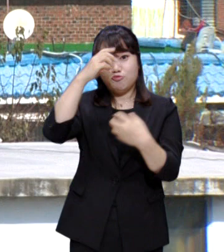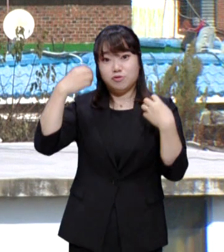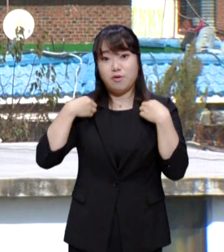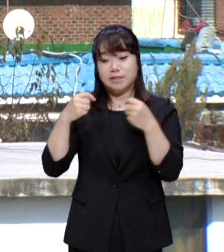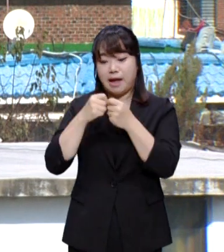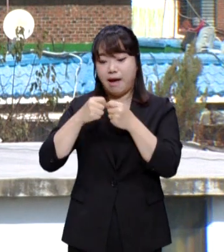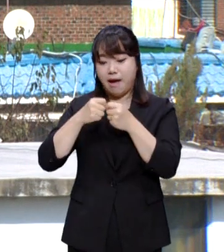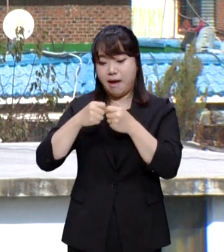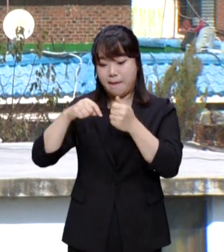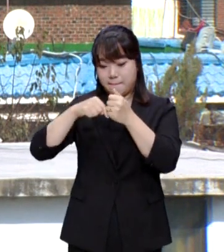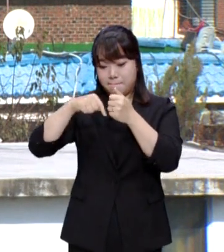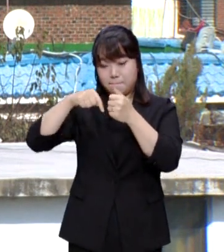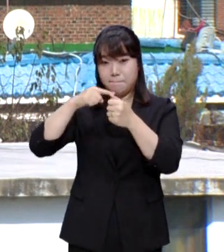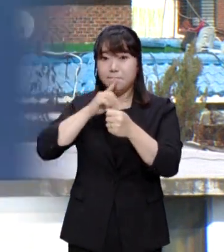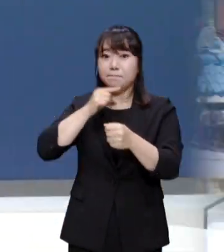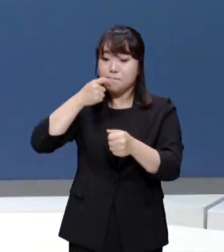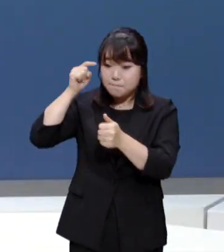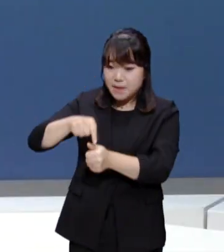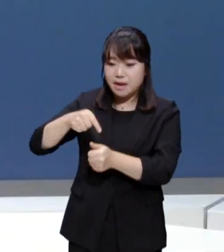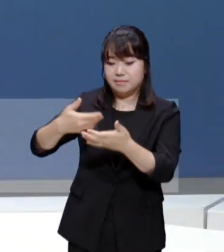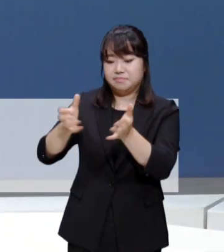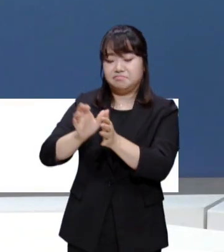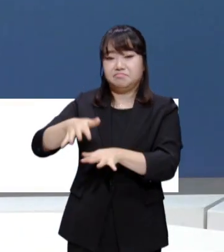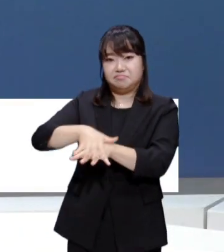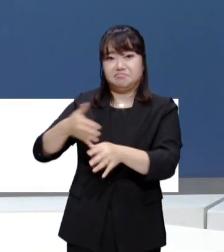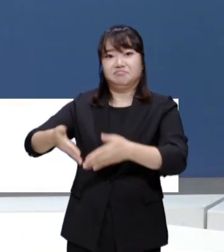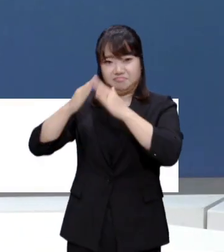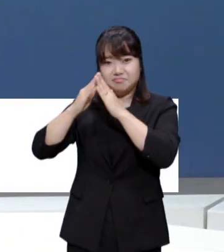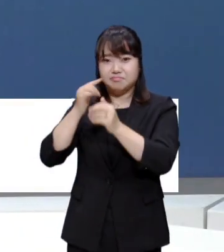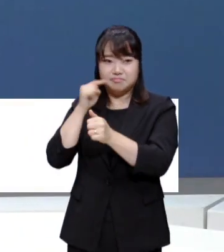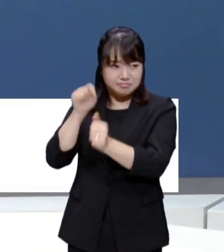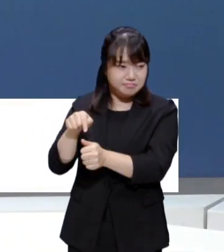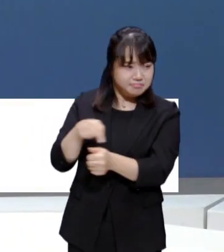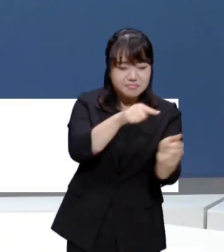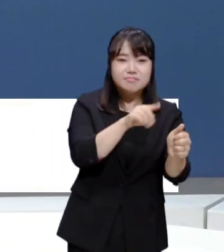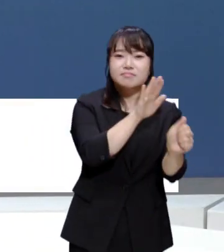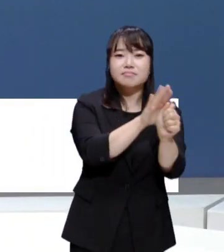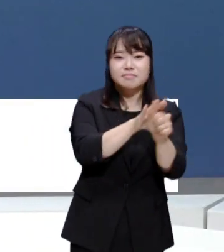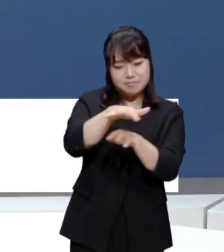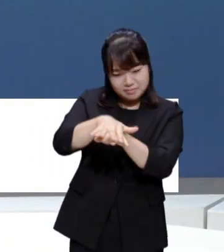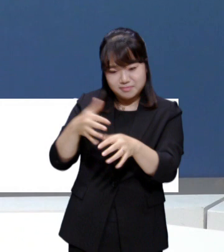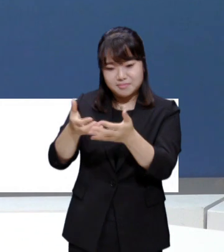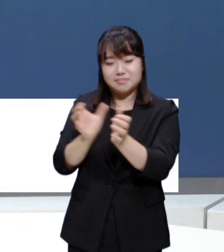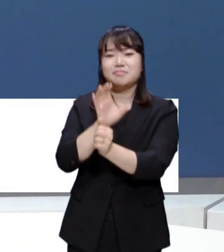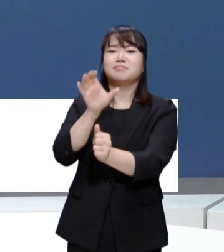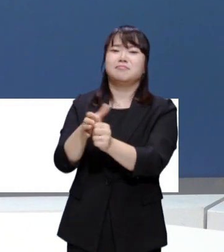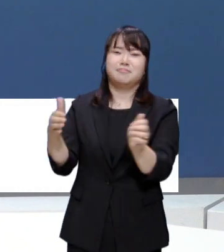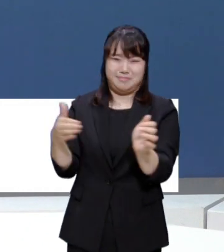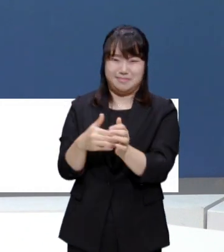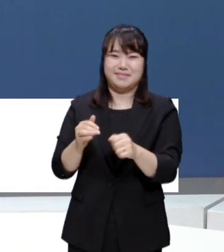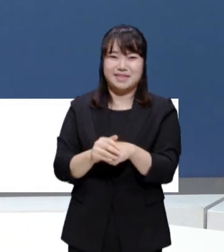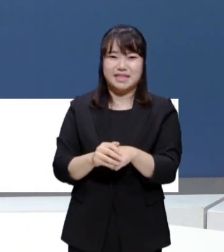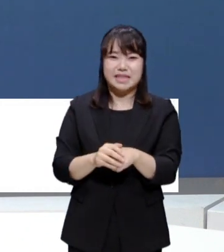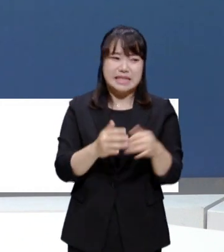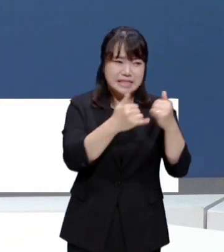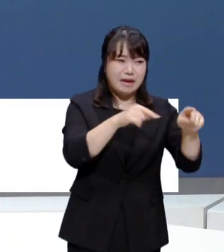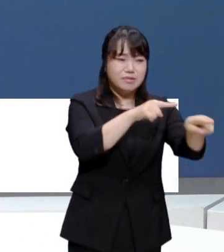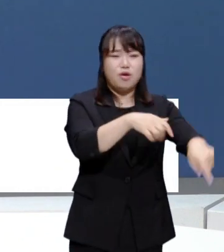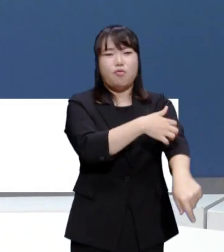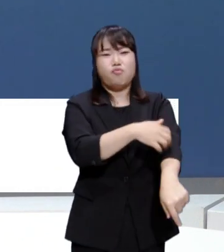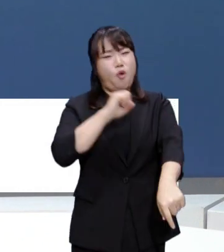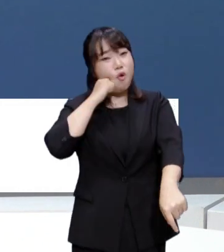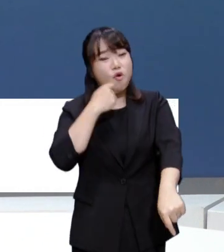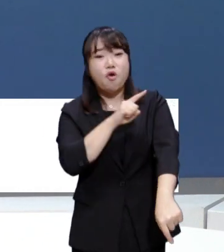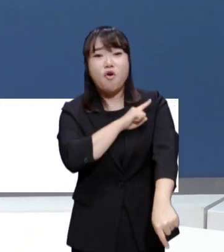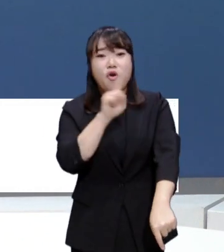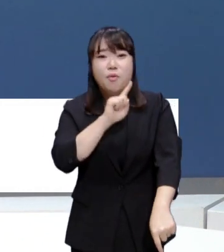이미 구성됐습니다. 국민들이 가장 편안하게 또 국민들이 가장 어려워하는 행정적인 부분 이러한 것들을 뒷받침할